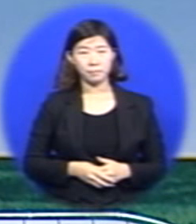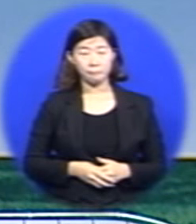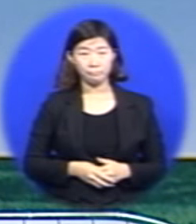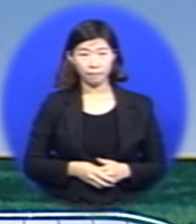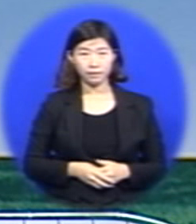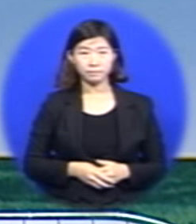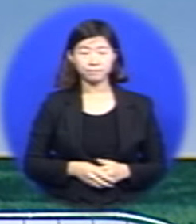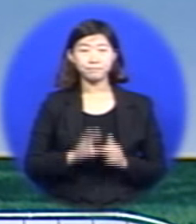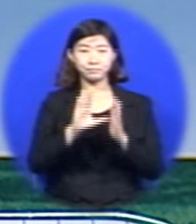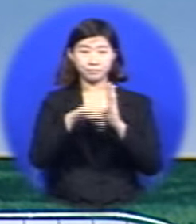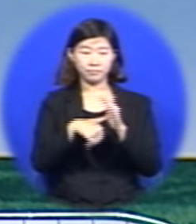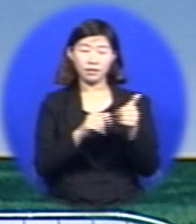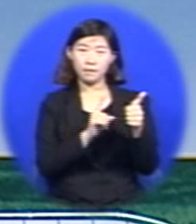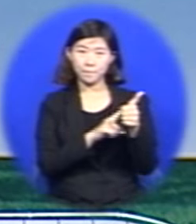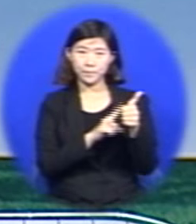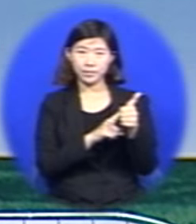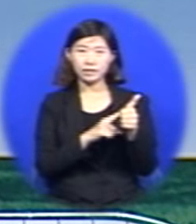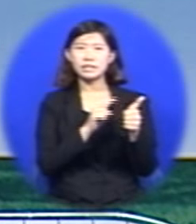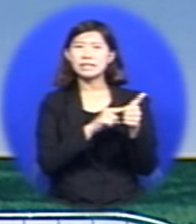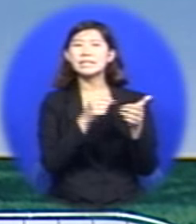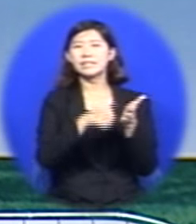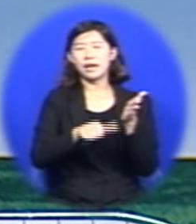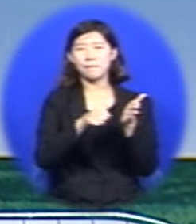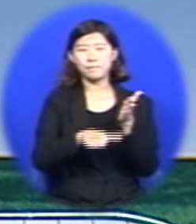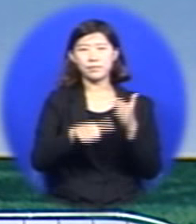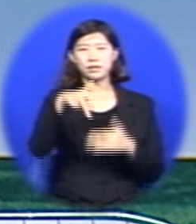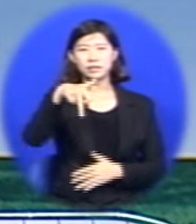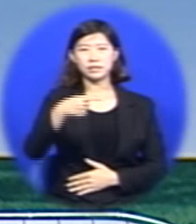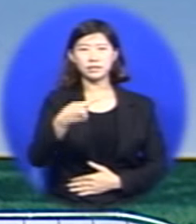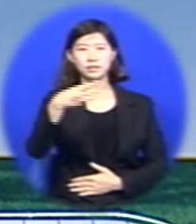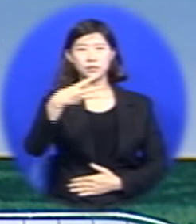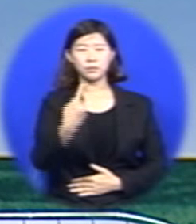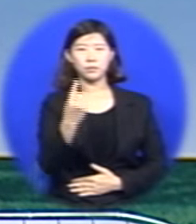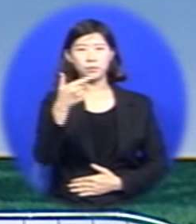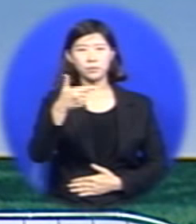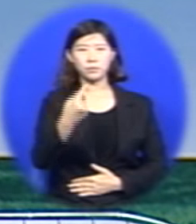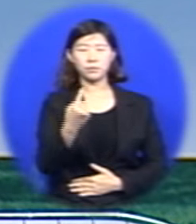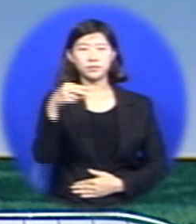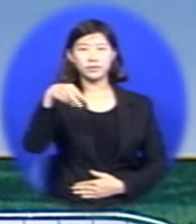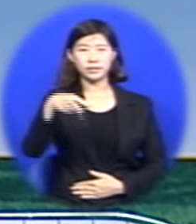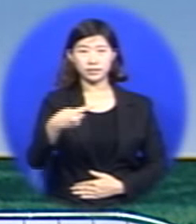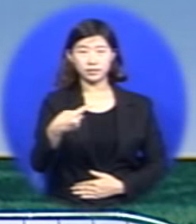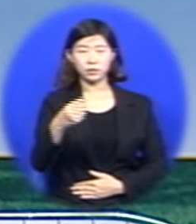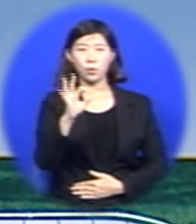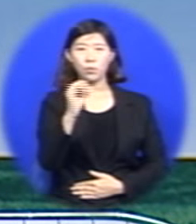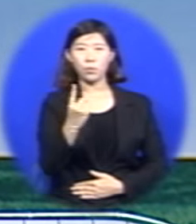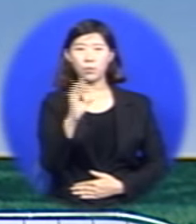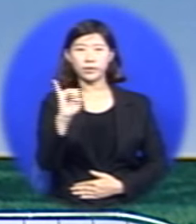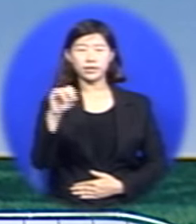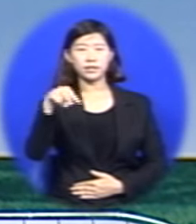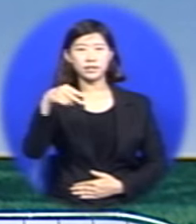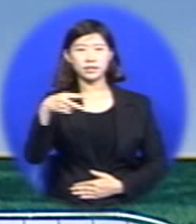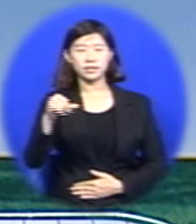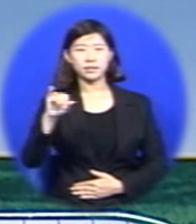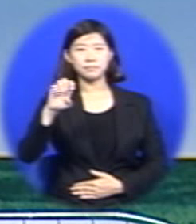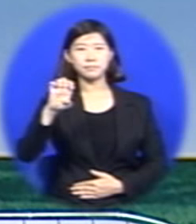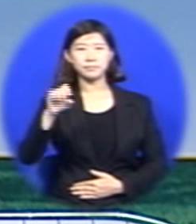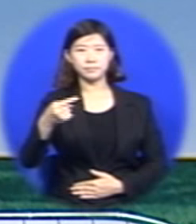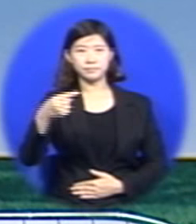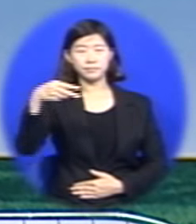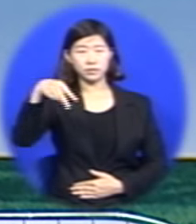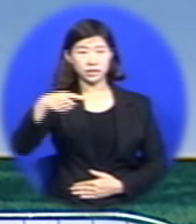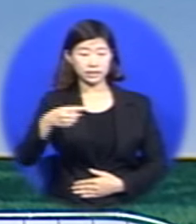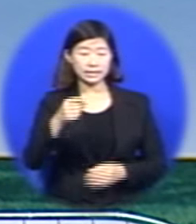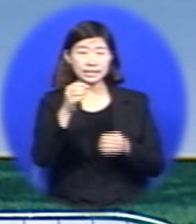작품 크로노스 오이디푸스를 암송을 낭독을 했습니다. 정말